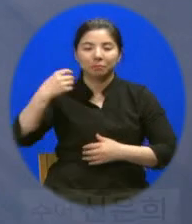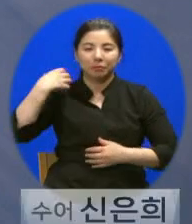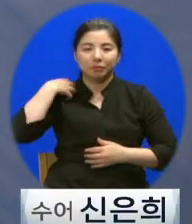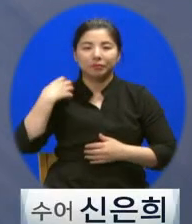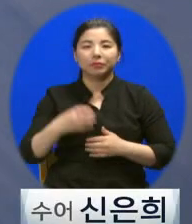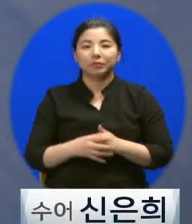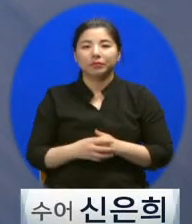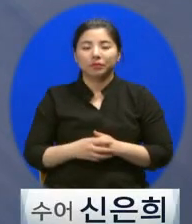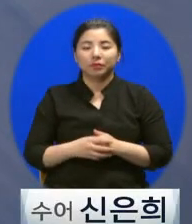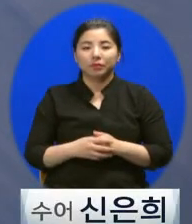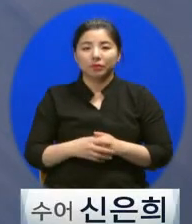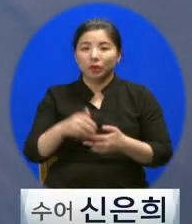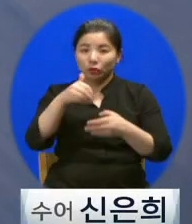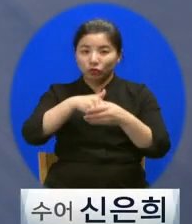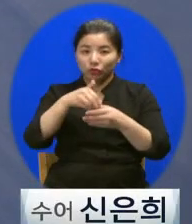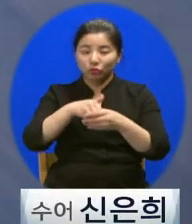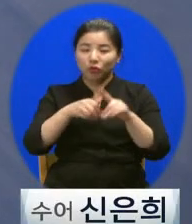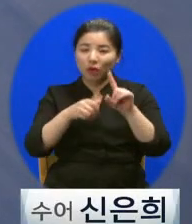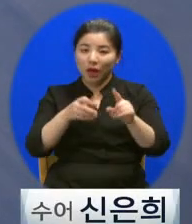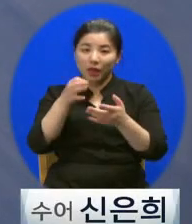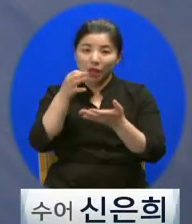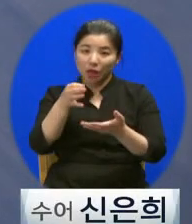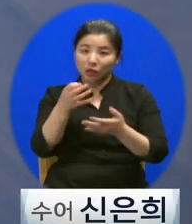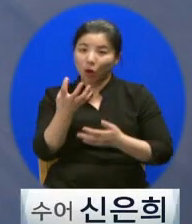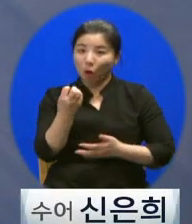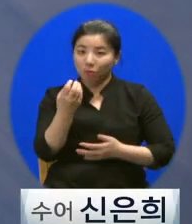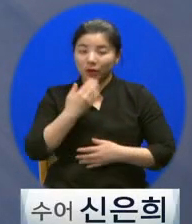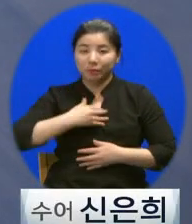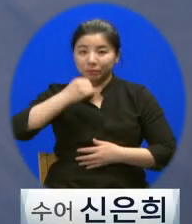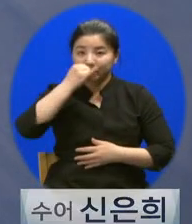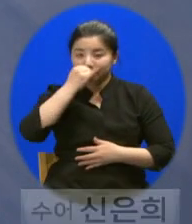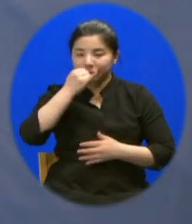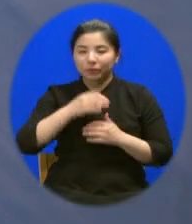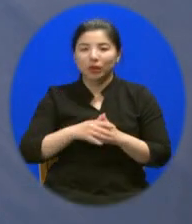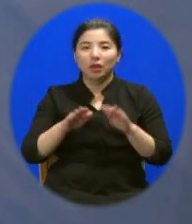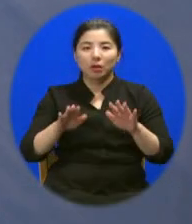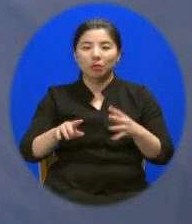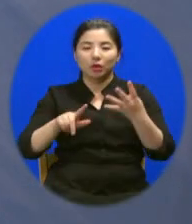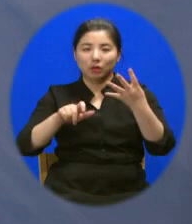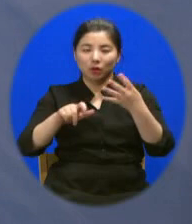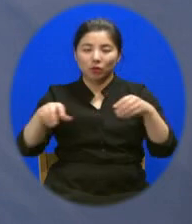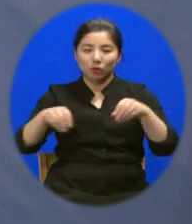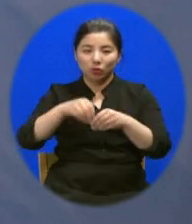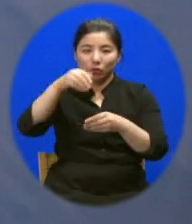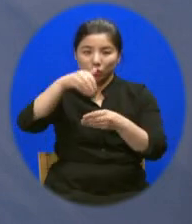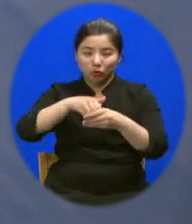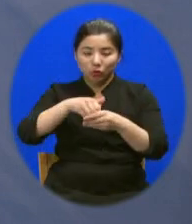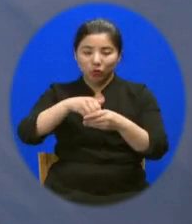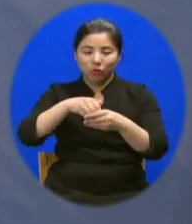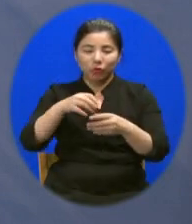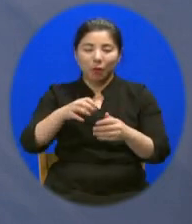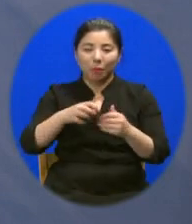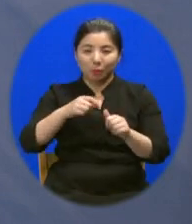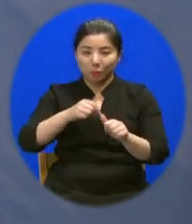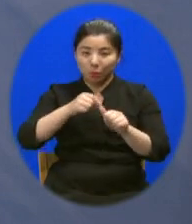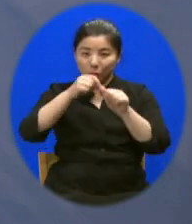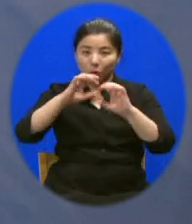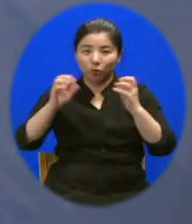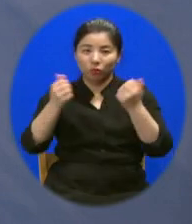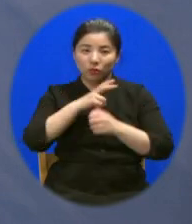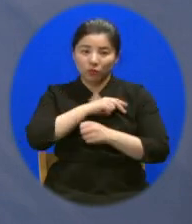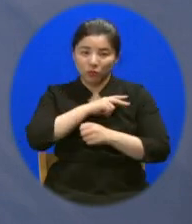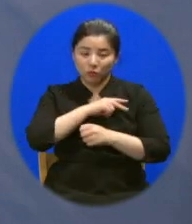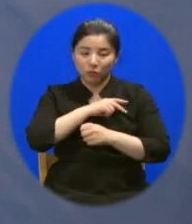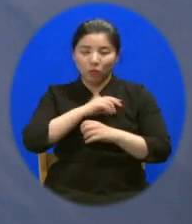입니다 2 투표 한 장의 가치는 얼마나 될까요 이번 사이로 청소를 통해 선출되는 국회의원들은 정부 예산안에